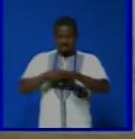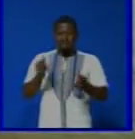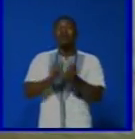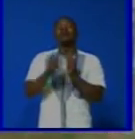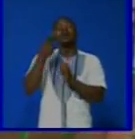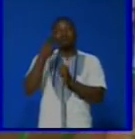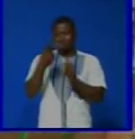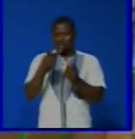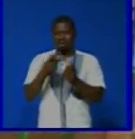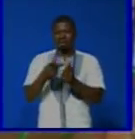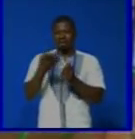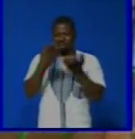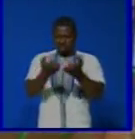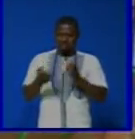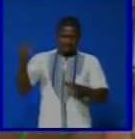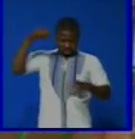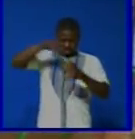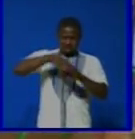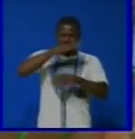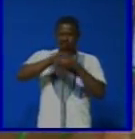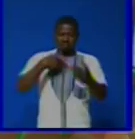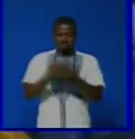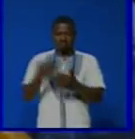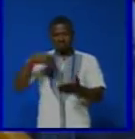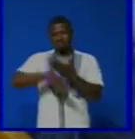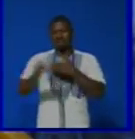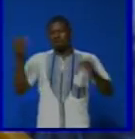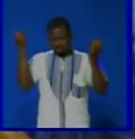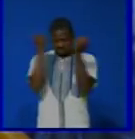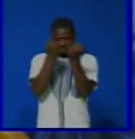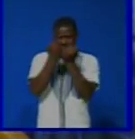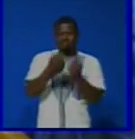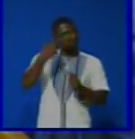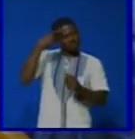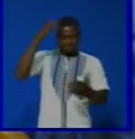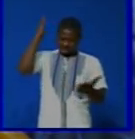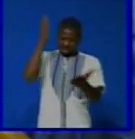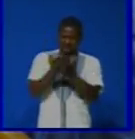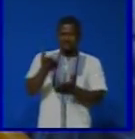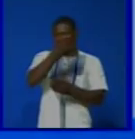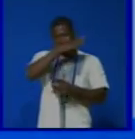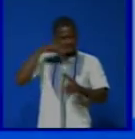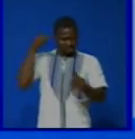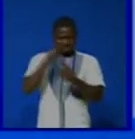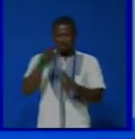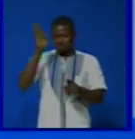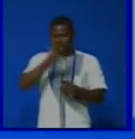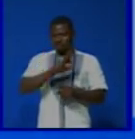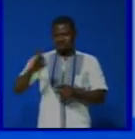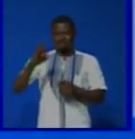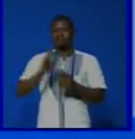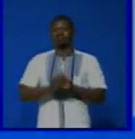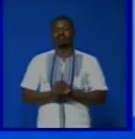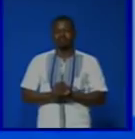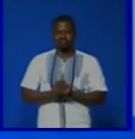il entend impliquer tout le monde dans la lutte contre le terrorisme au Burkina Faso. Du